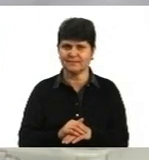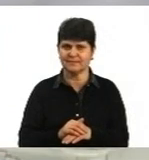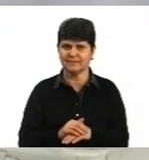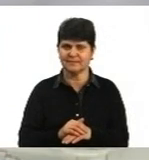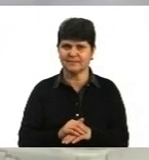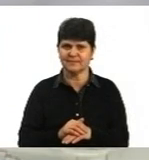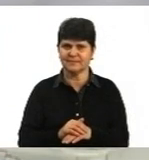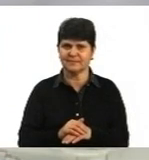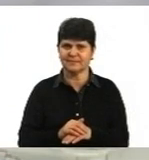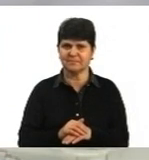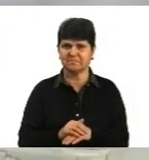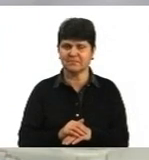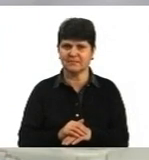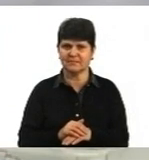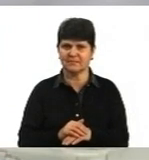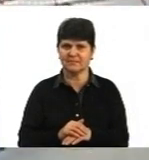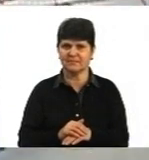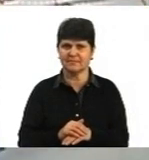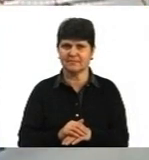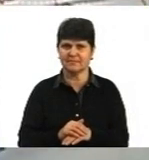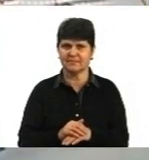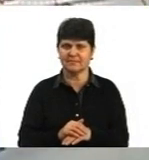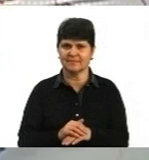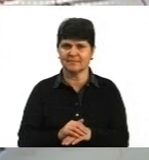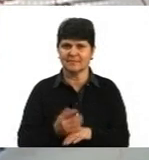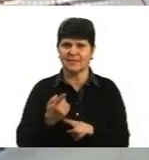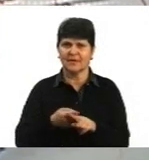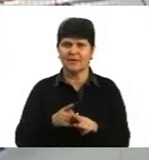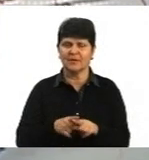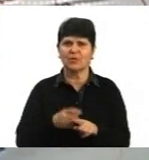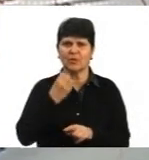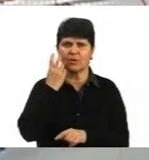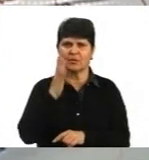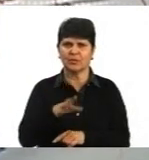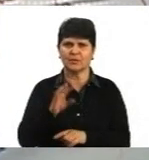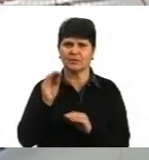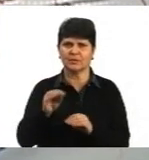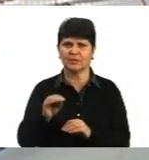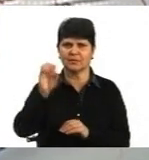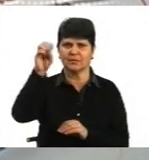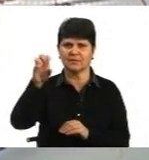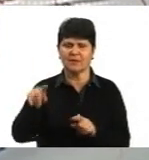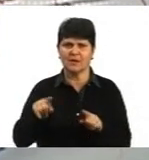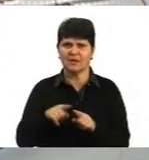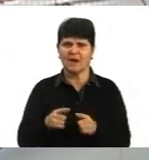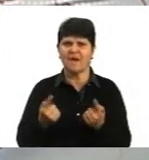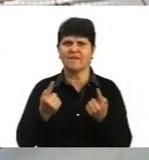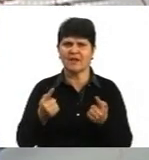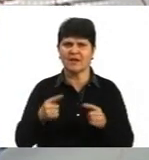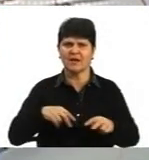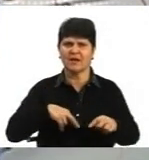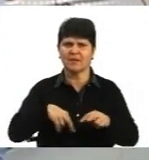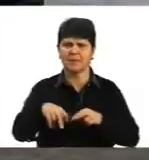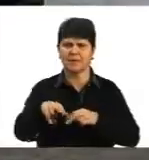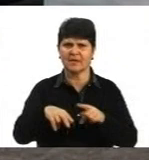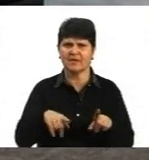хочу знати, коли ти на вокзалі поставили світлофори, це ж невозможно там. Такі переходи великі, ужаси, що там робиться, ці